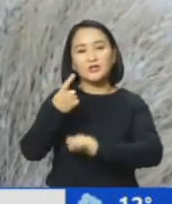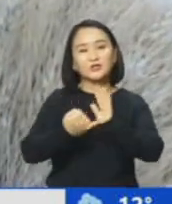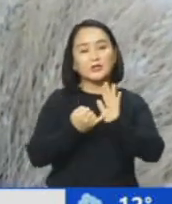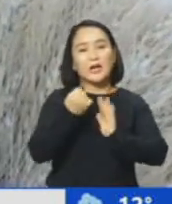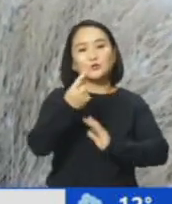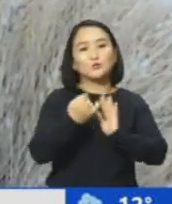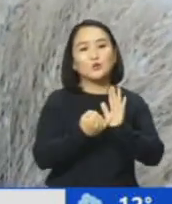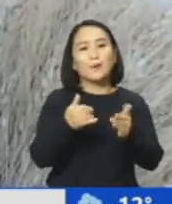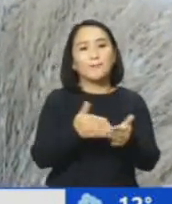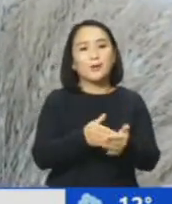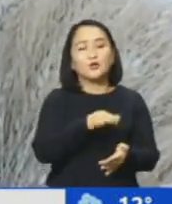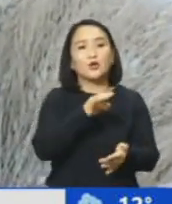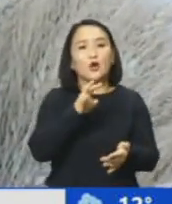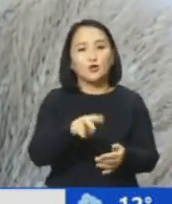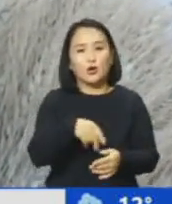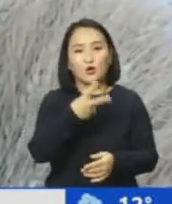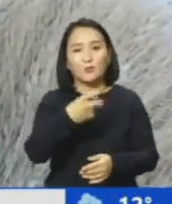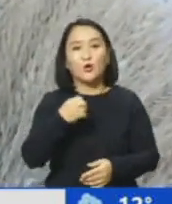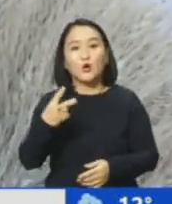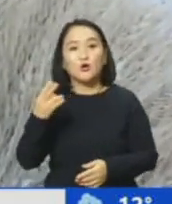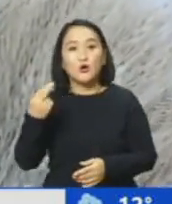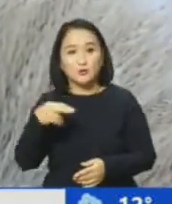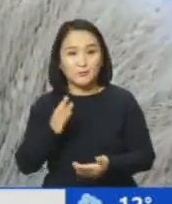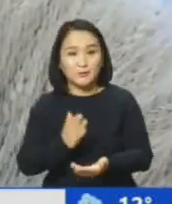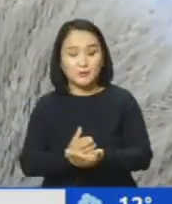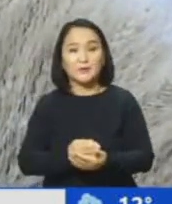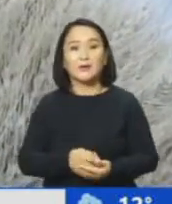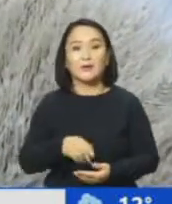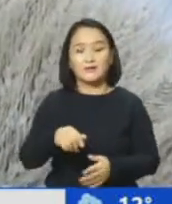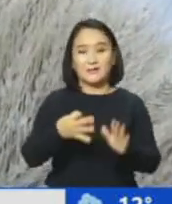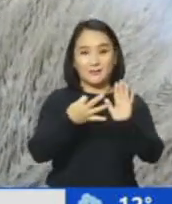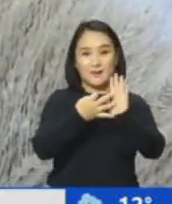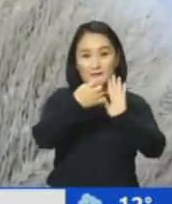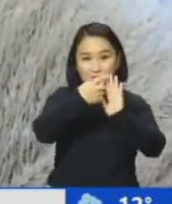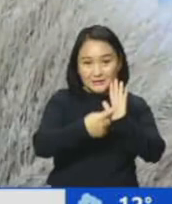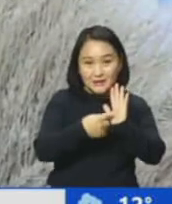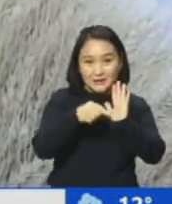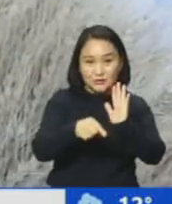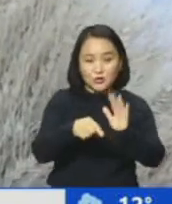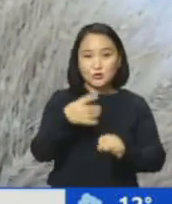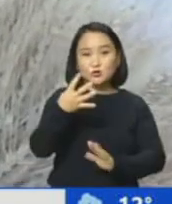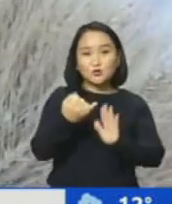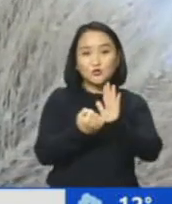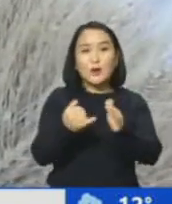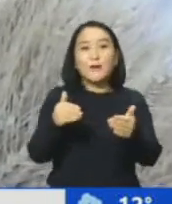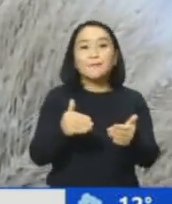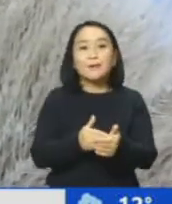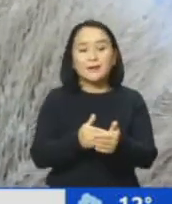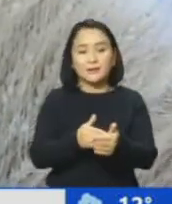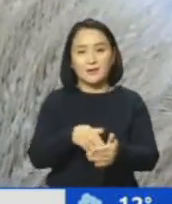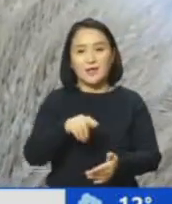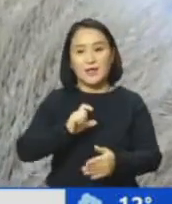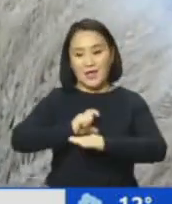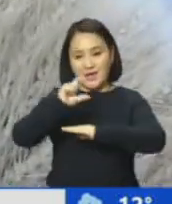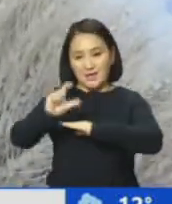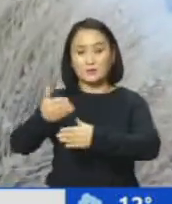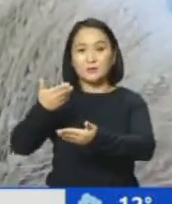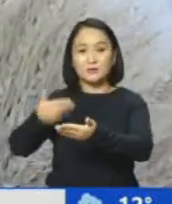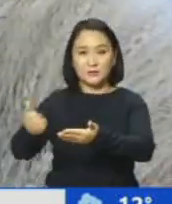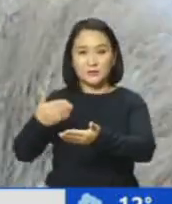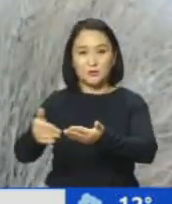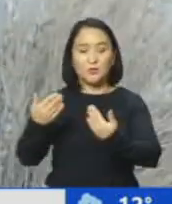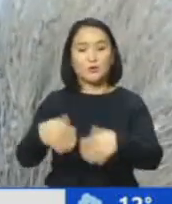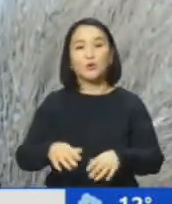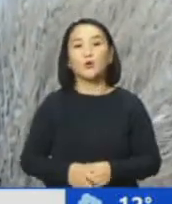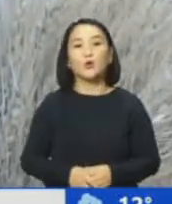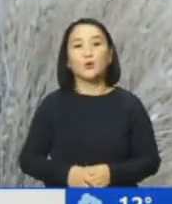тонн 22 онд экспорт гарч ирсэн бол одоо 8 сарын байдлаар 46 мянган тонн мах экспорт нь гараад байна. Одоо